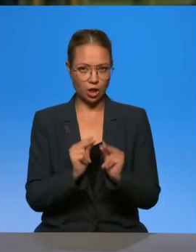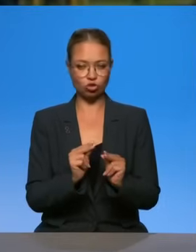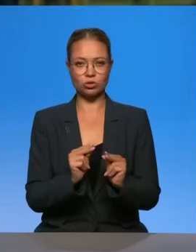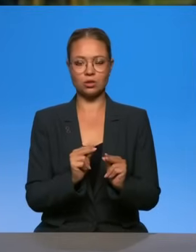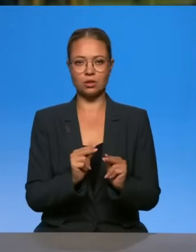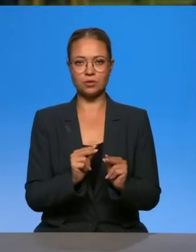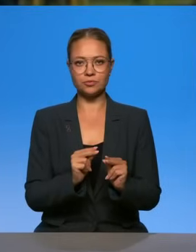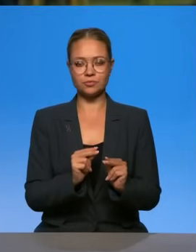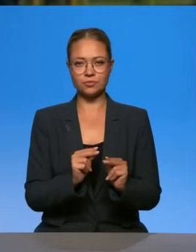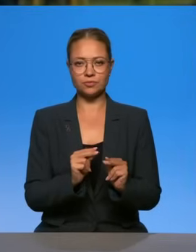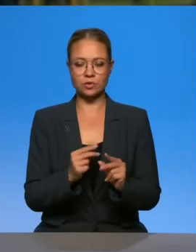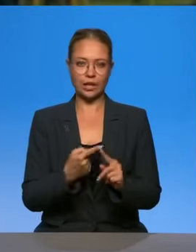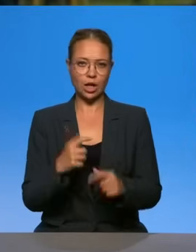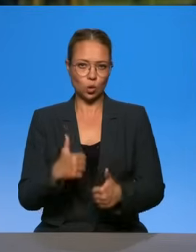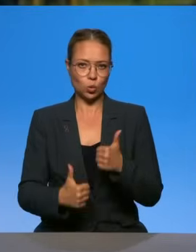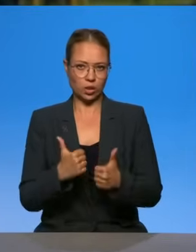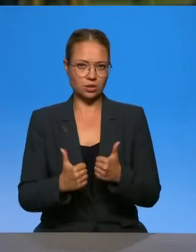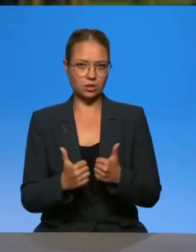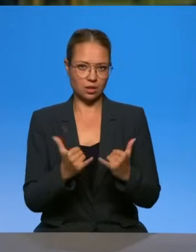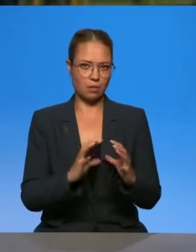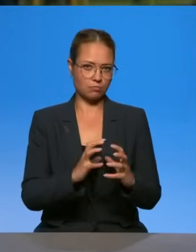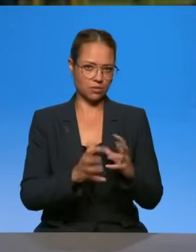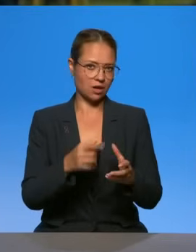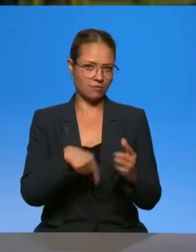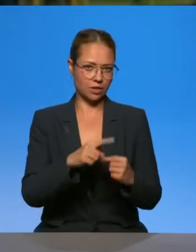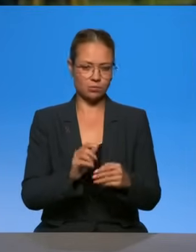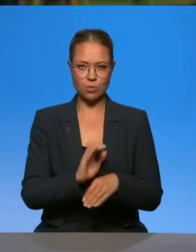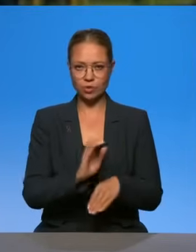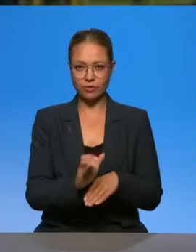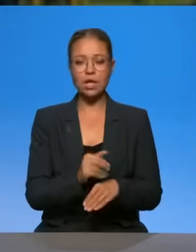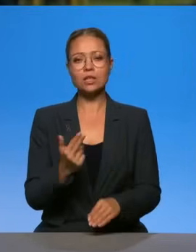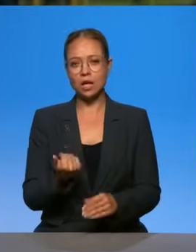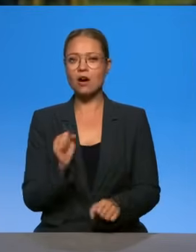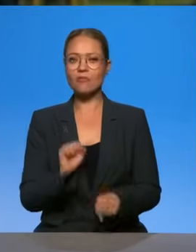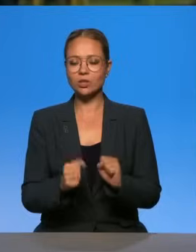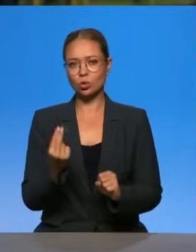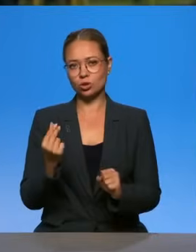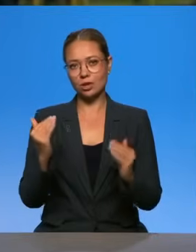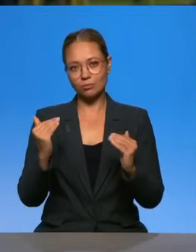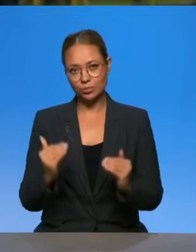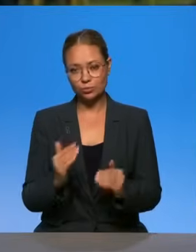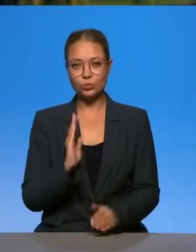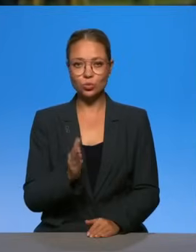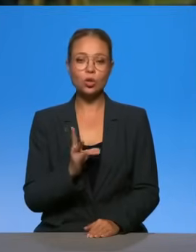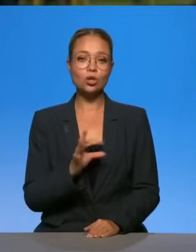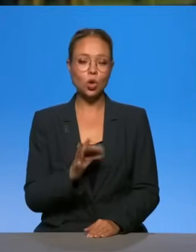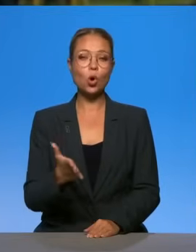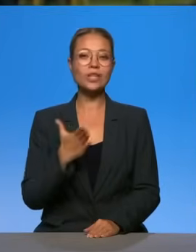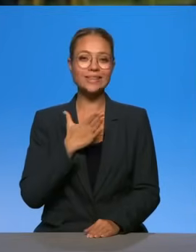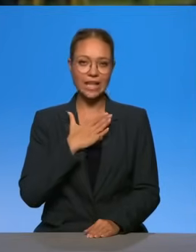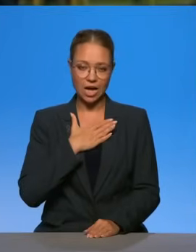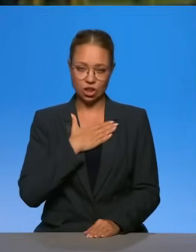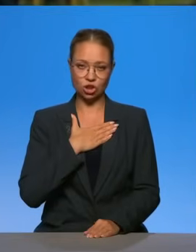мировыми производителями. И да, где-то это может быть и падение цены, но в любом случае наши структуры экспортные,